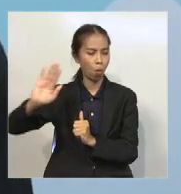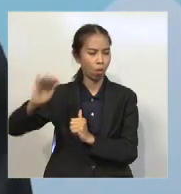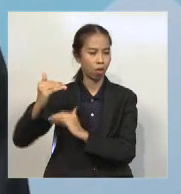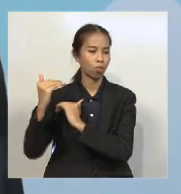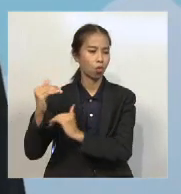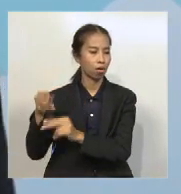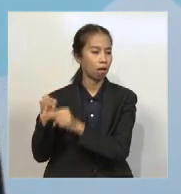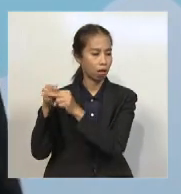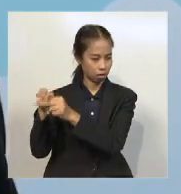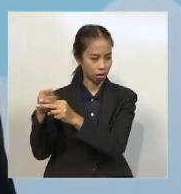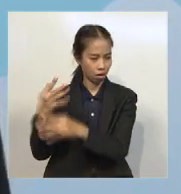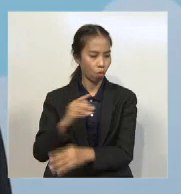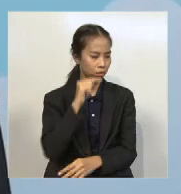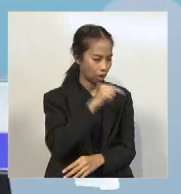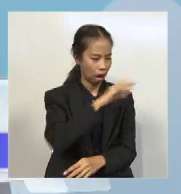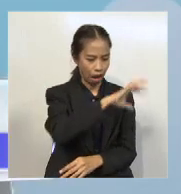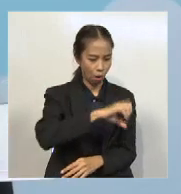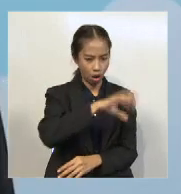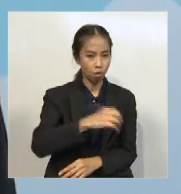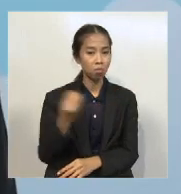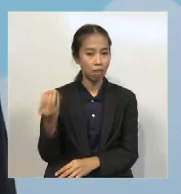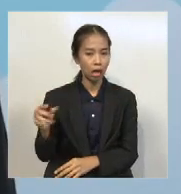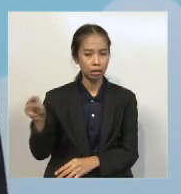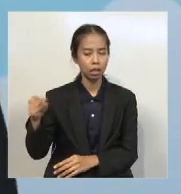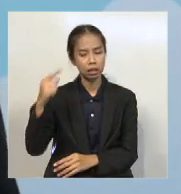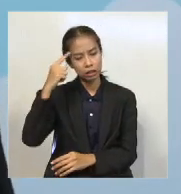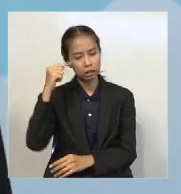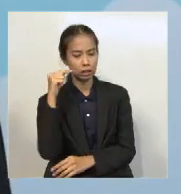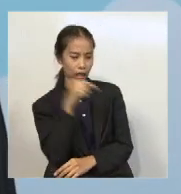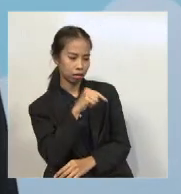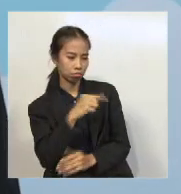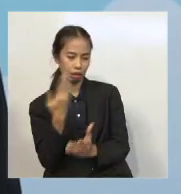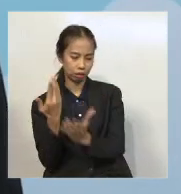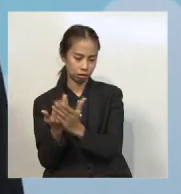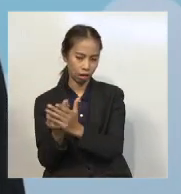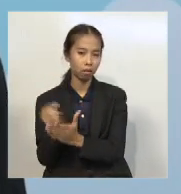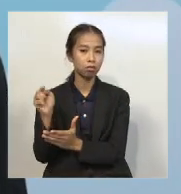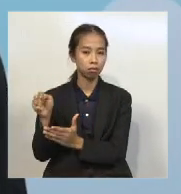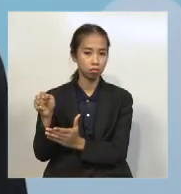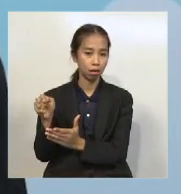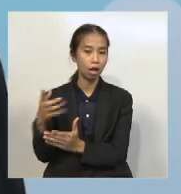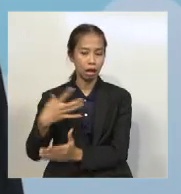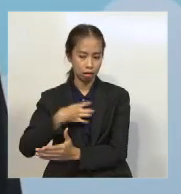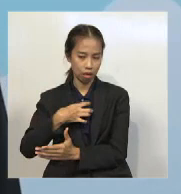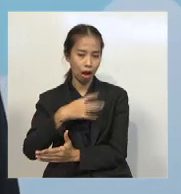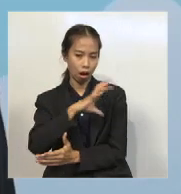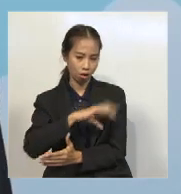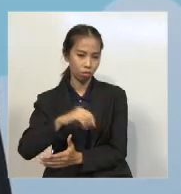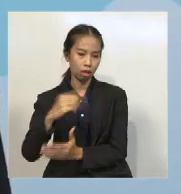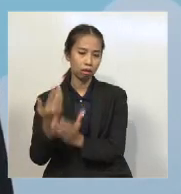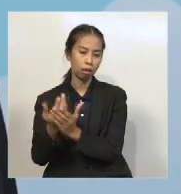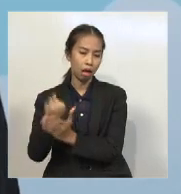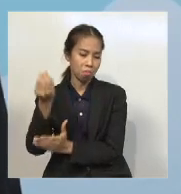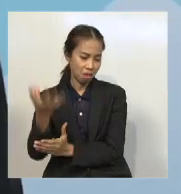างครั้งเนี่ยเขาสั่งเข้าไปจำนวนมากแล้วก็เขาจะเป็นตัวกำหนดว่าเฮ้ยราคาเขามีสต็อกมากนะเป็นราคามันก็ลงอย่างเงี้ย